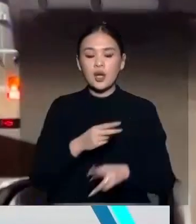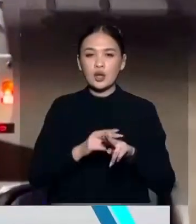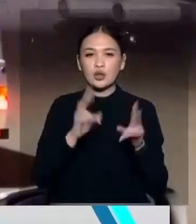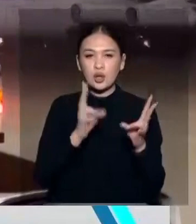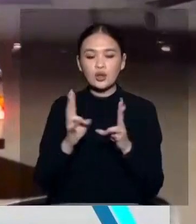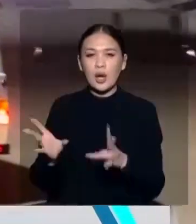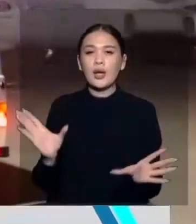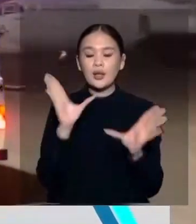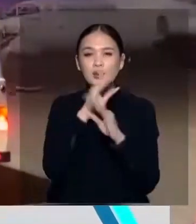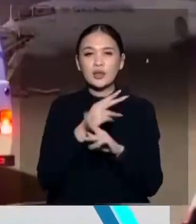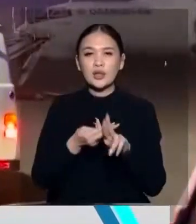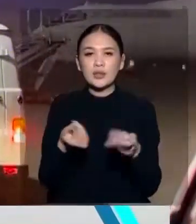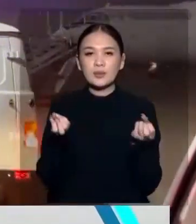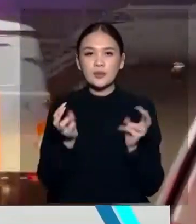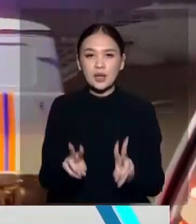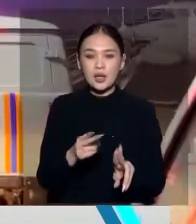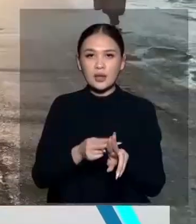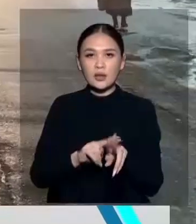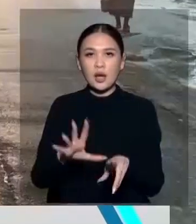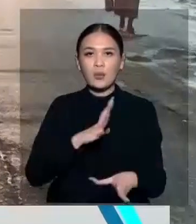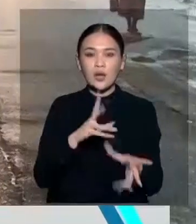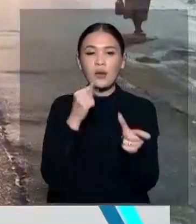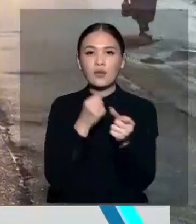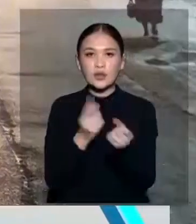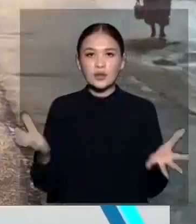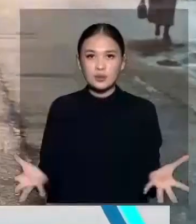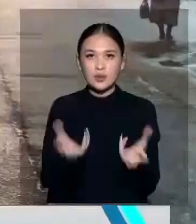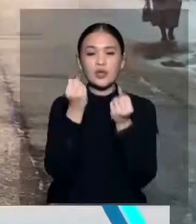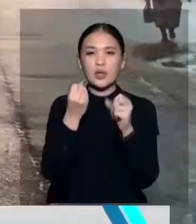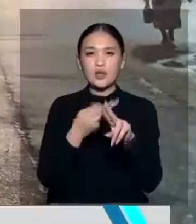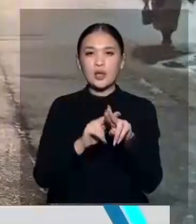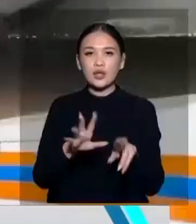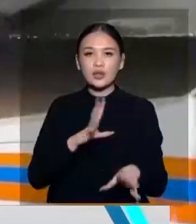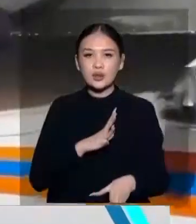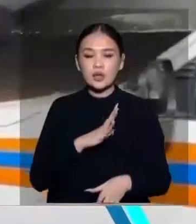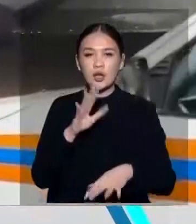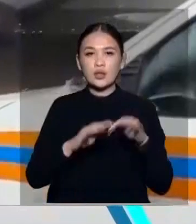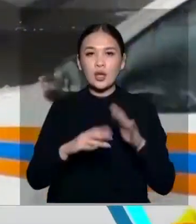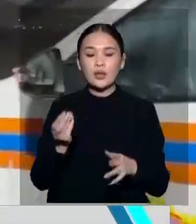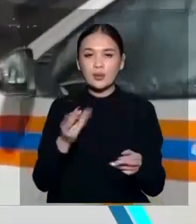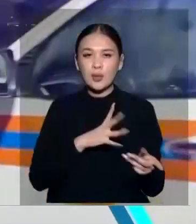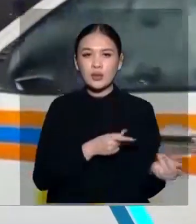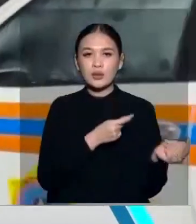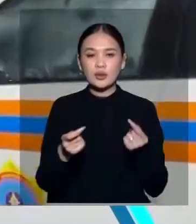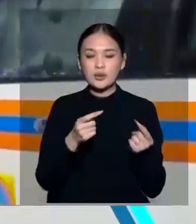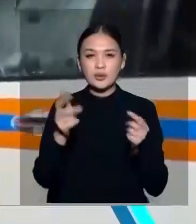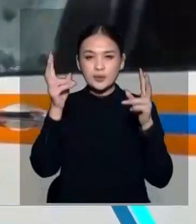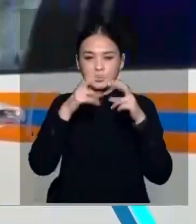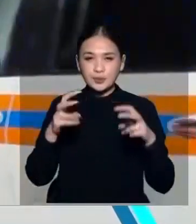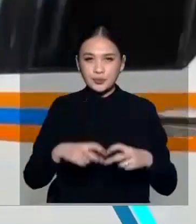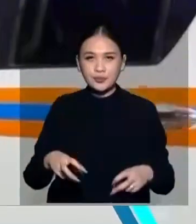имеется специальная гидравлическая аварийно-спасательная инструменты для проведения по